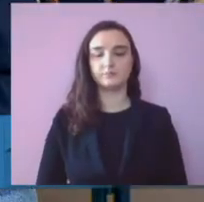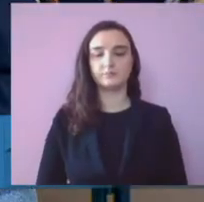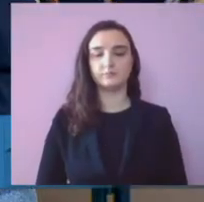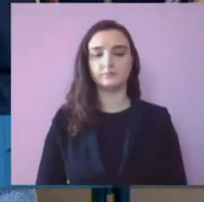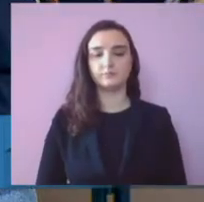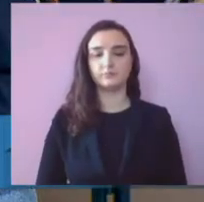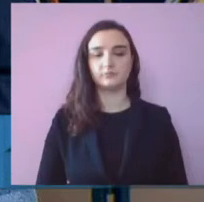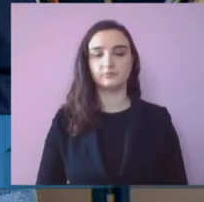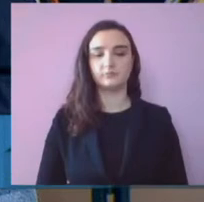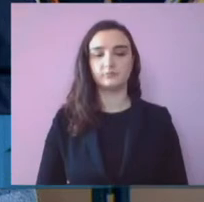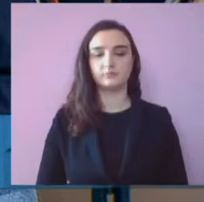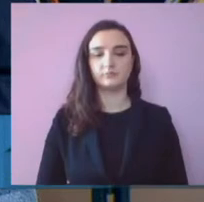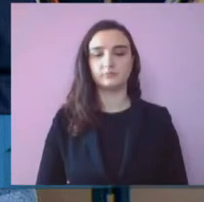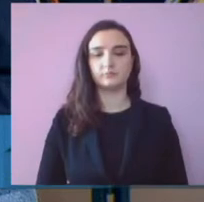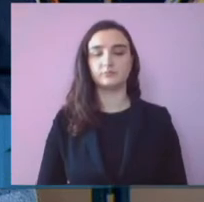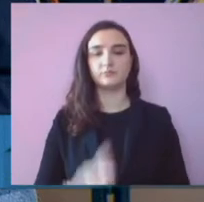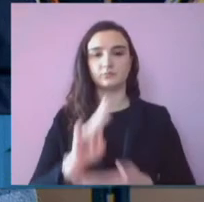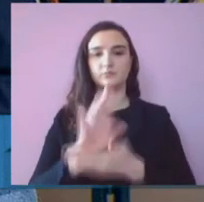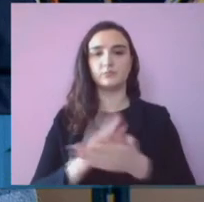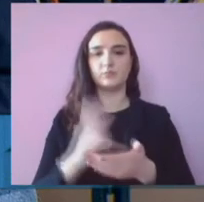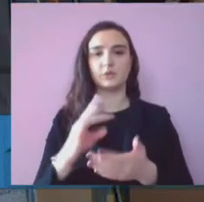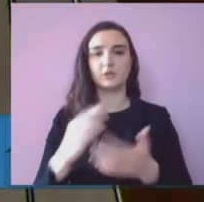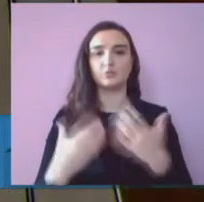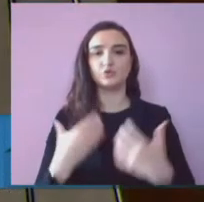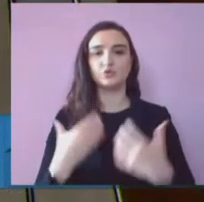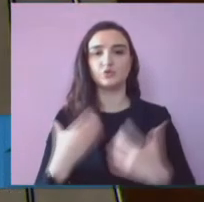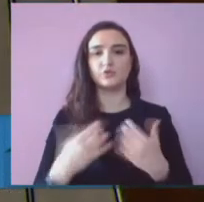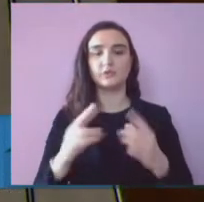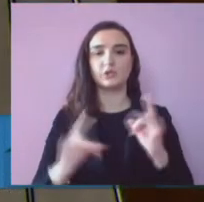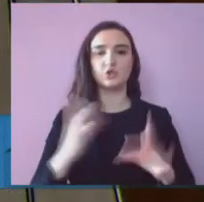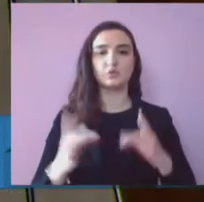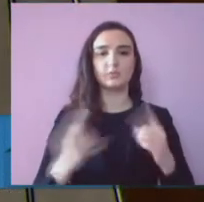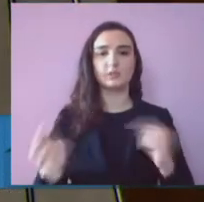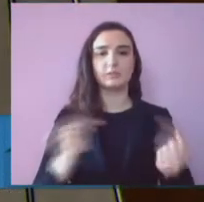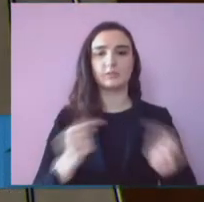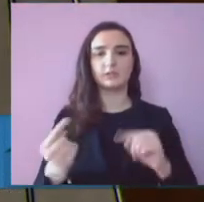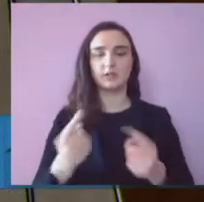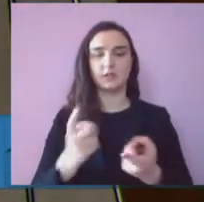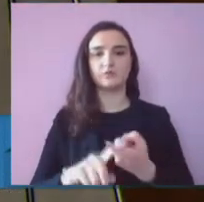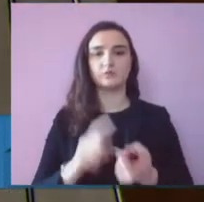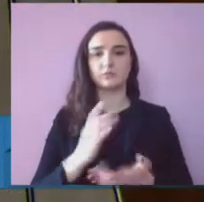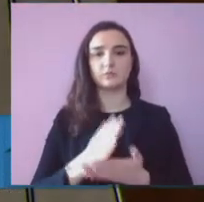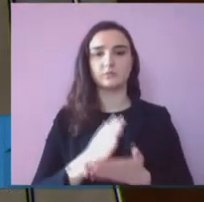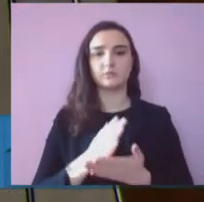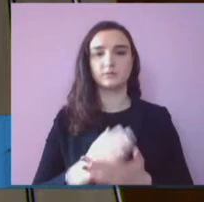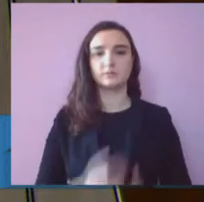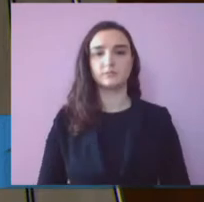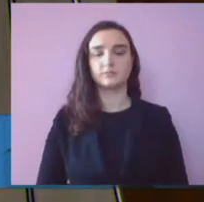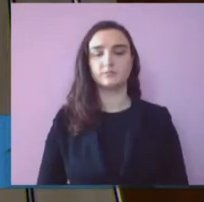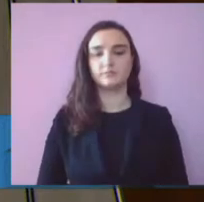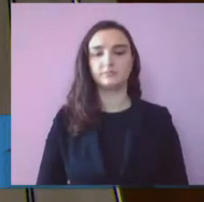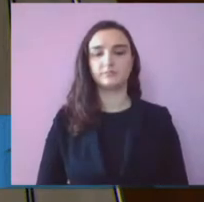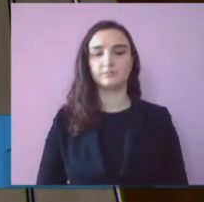აზრი, მაგრამ შფოთვა და ჭირვეულობა ერთმანეთთან დაკავშირებულია? აღმოებელმა რომ გა რა თქმა უნდა, იმიტომ